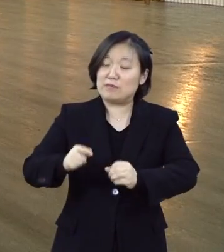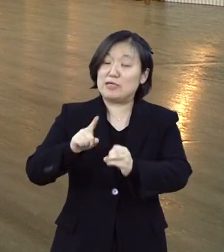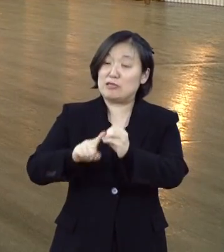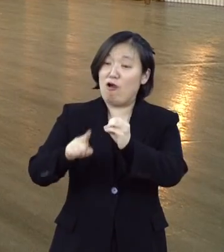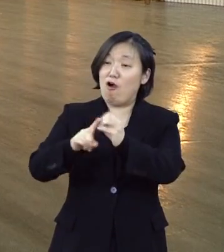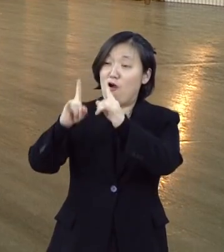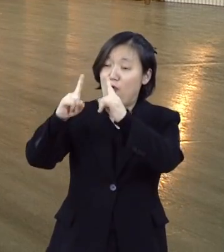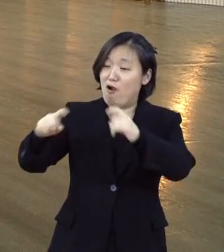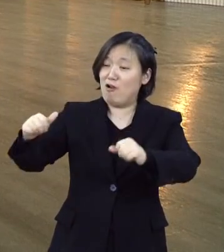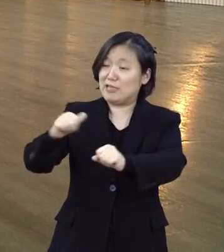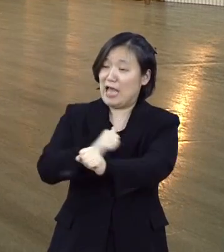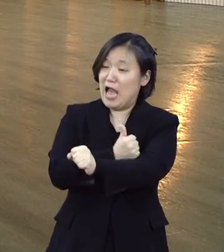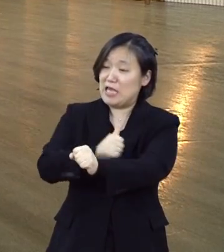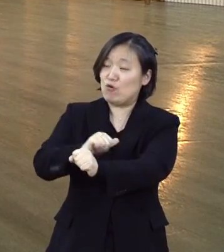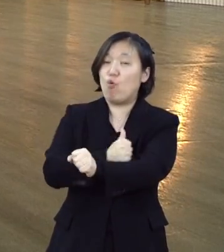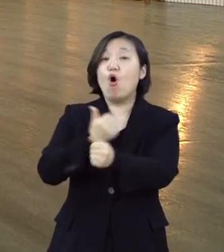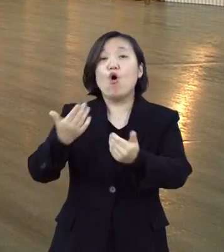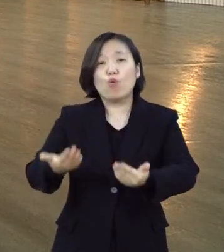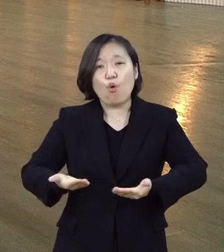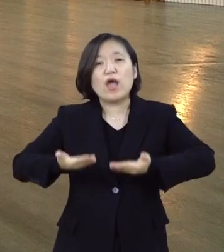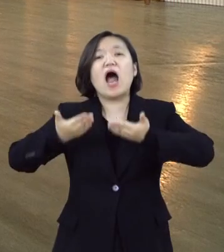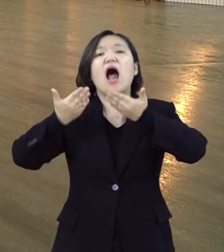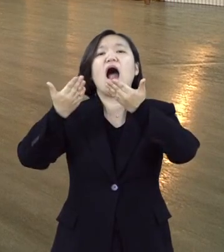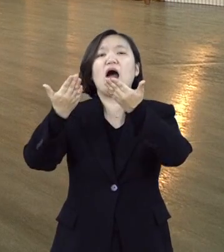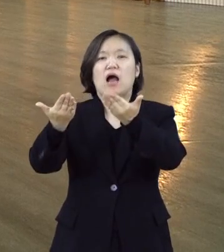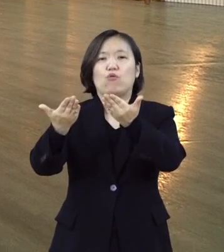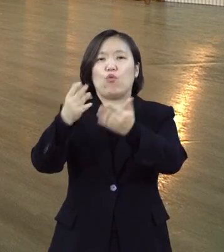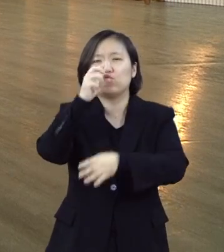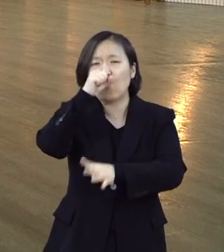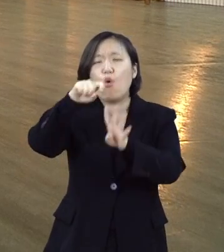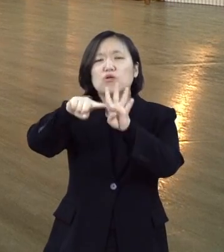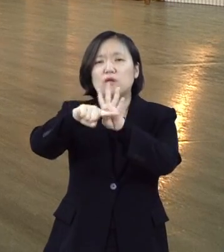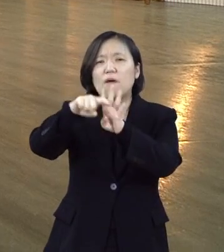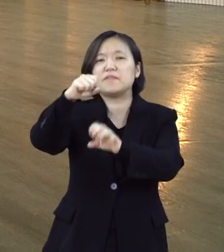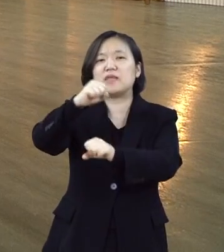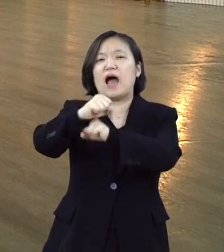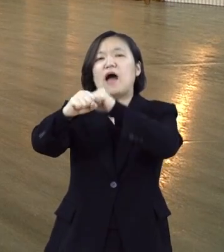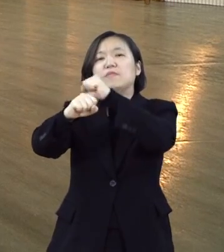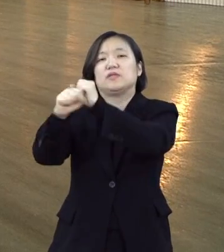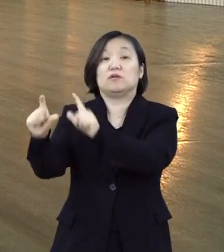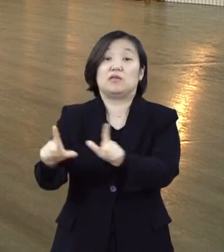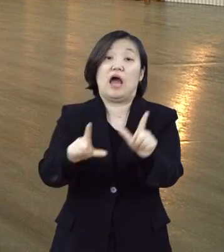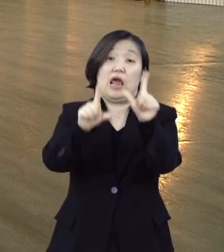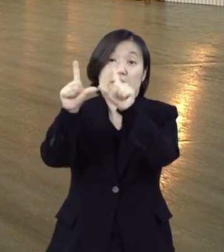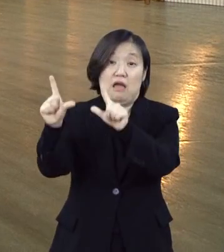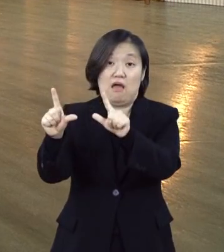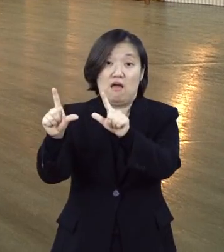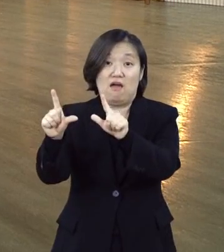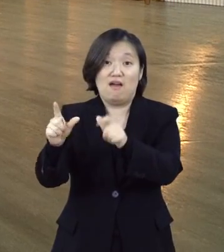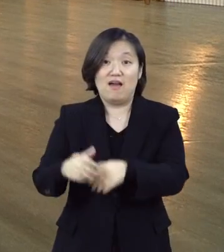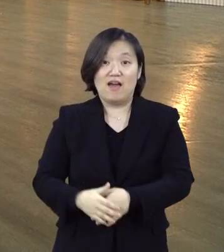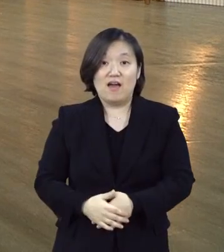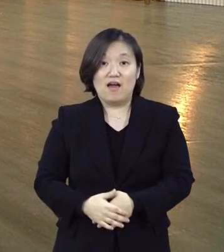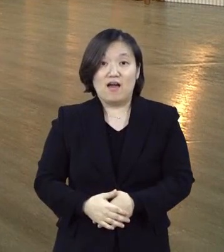이와 같이 평생을 살면서 어떤 마음의 씨앗을 심었냐에